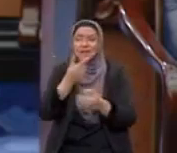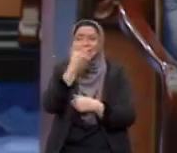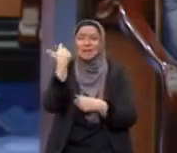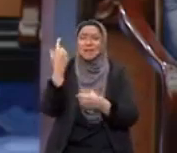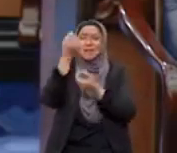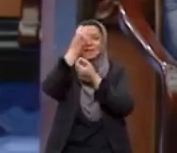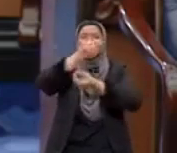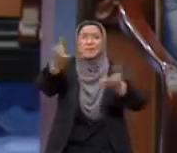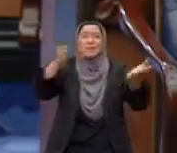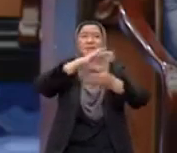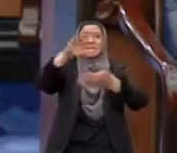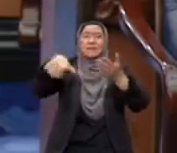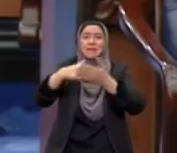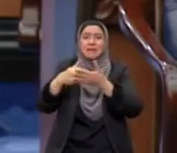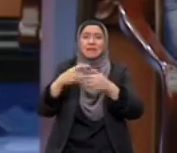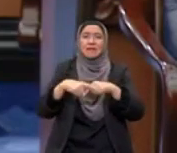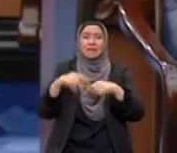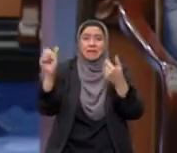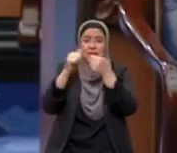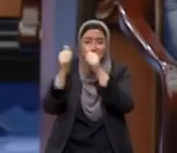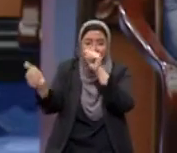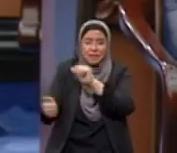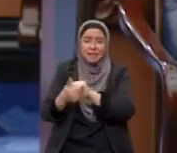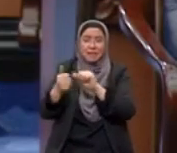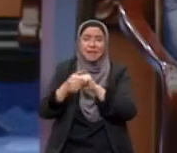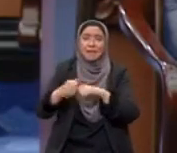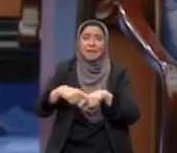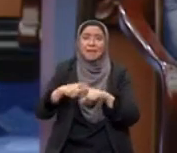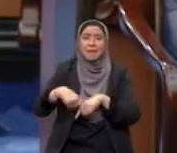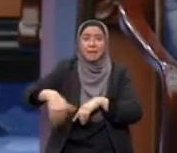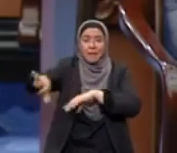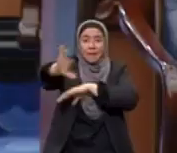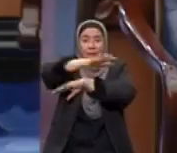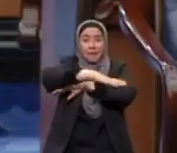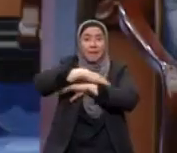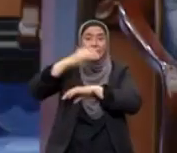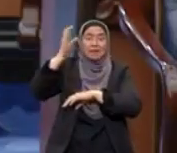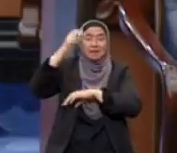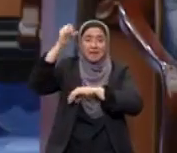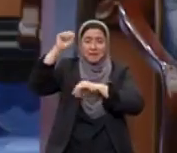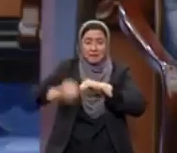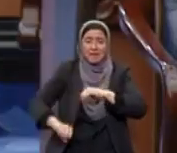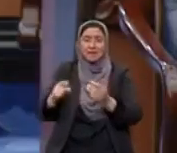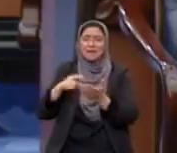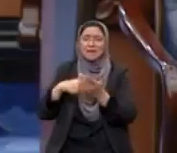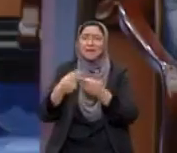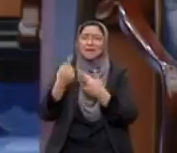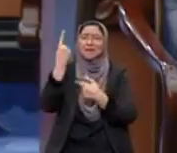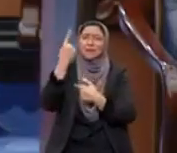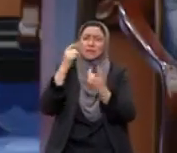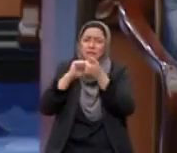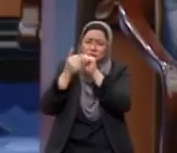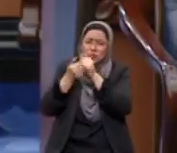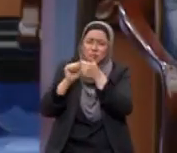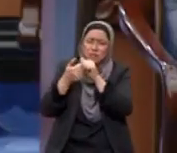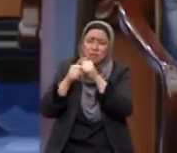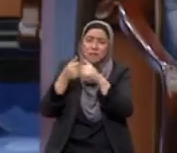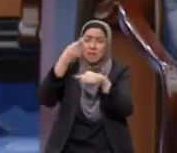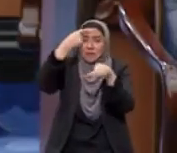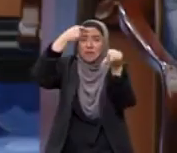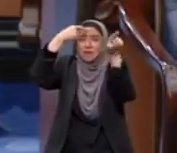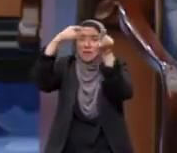merupakan suatu isu yang telah pun kita persetujui lama dari segi